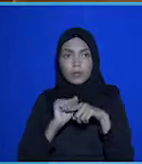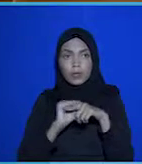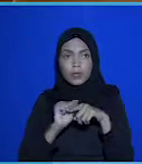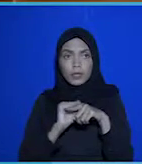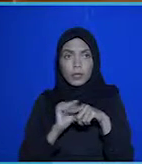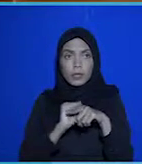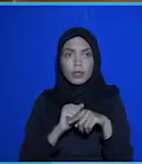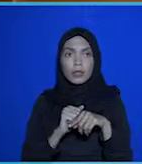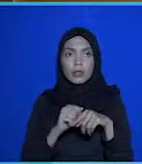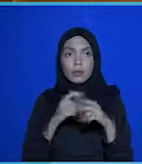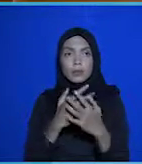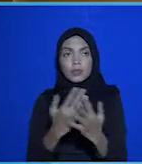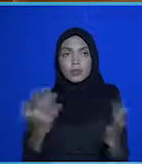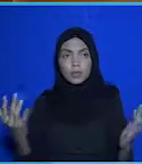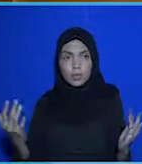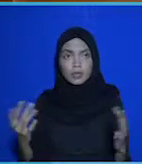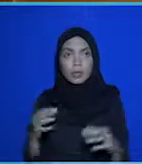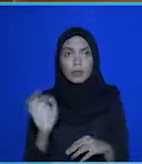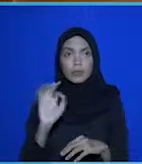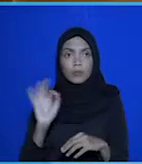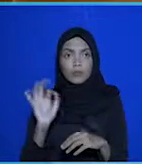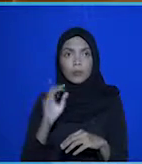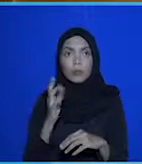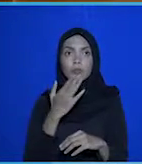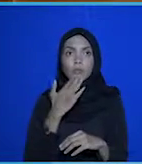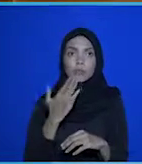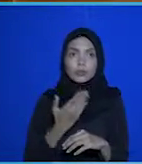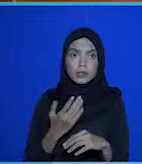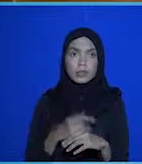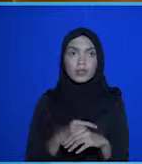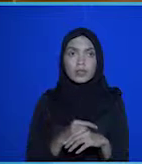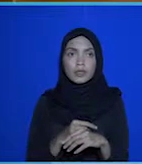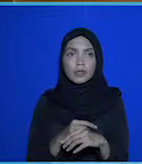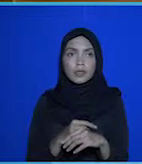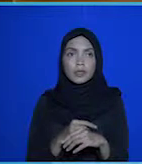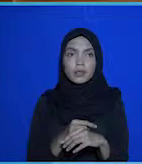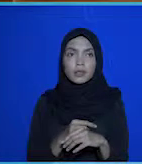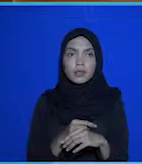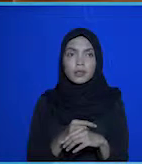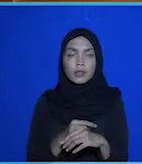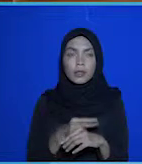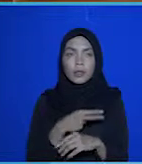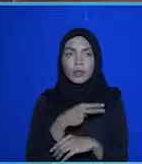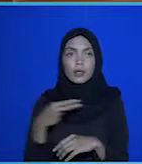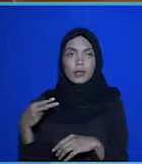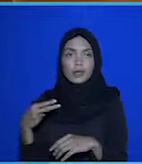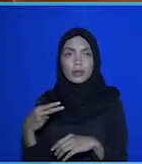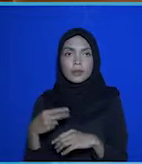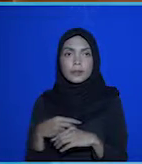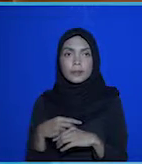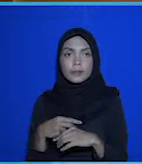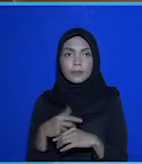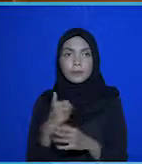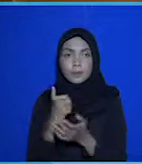tukang. Masyarakat-masyarakat yang belum terbiasa dengan tukang kita latih dulu. Ya. Ini